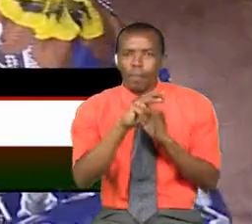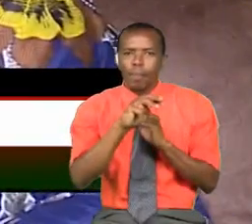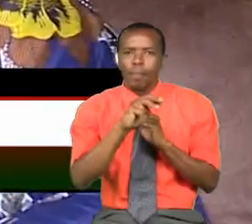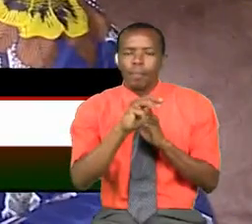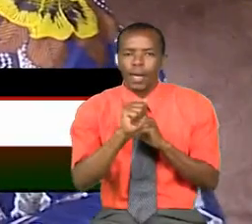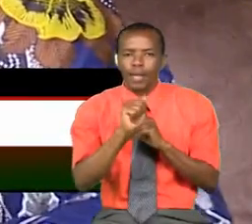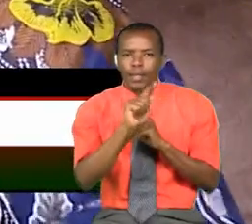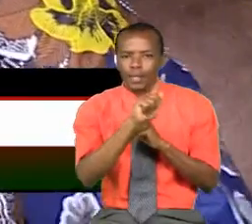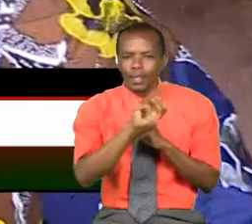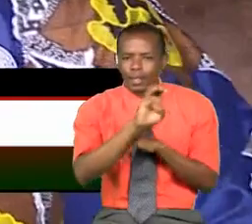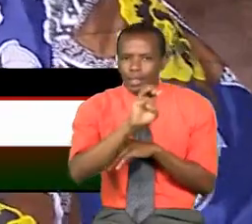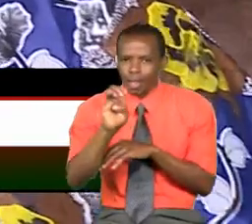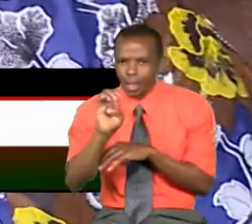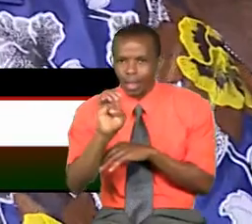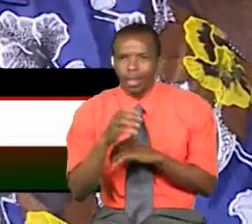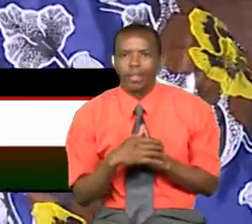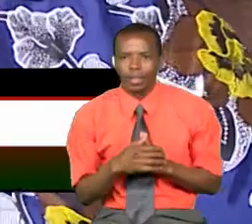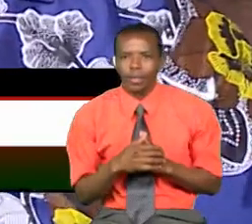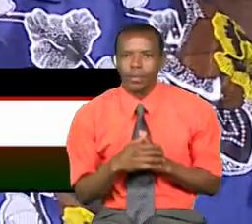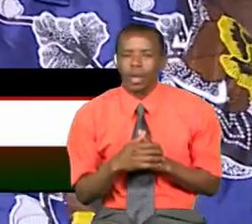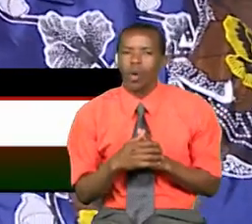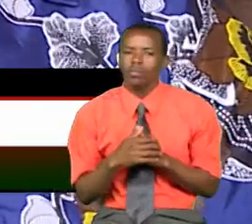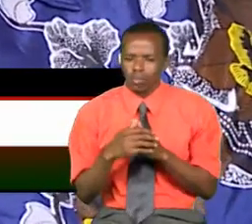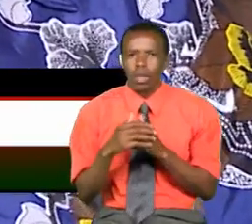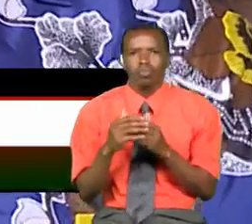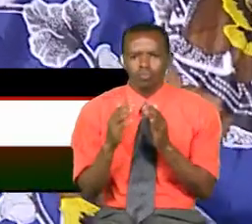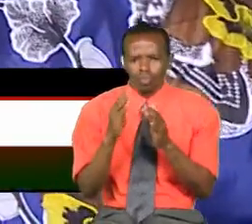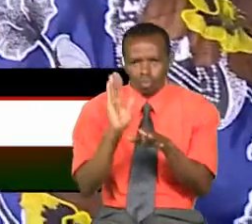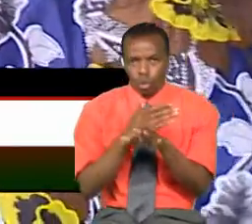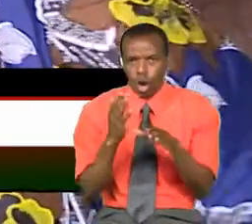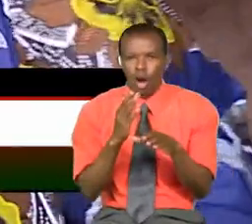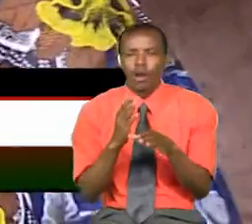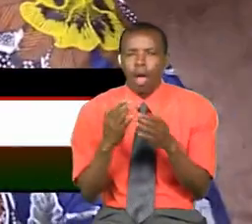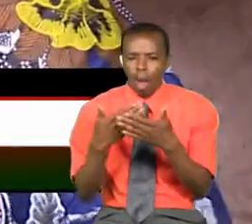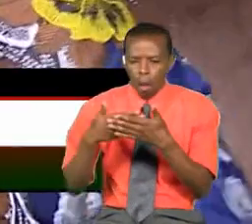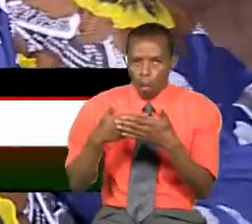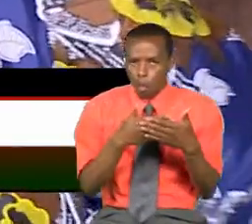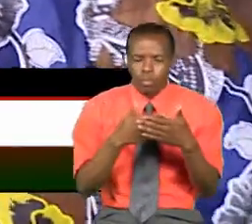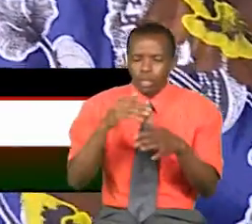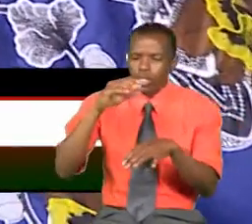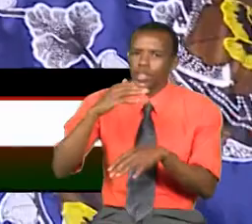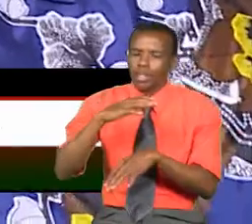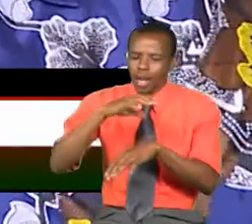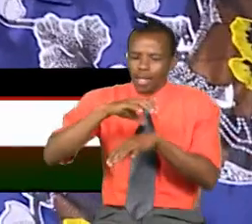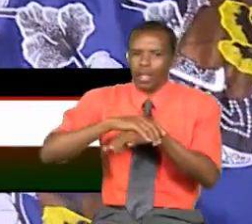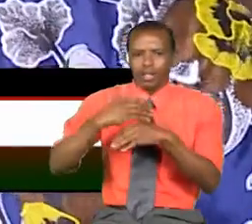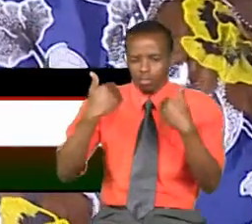naenda, baby touch me, baby left me, I love you, baby touch